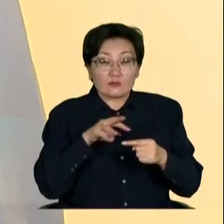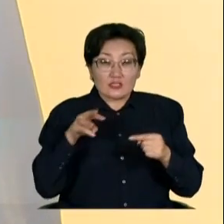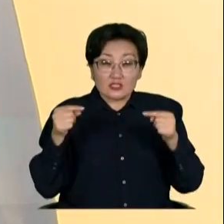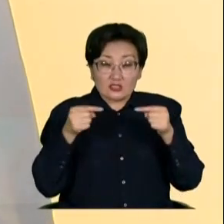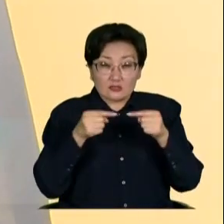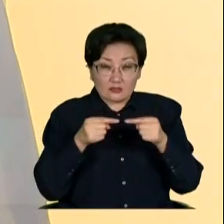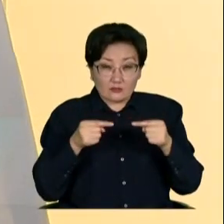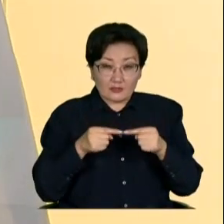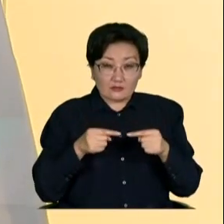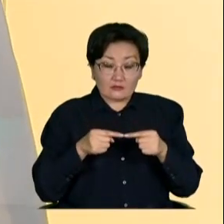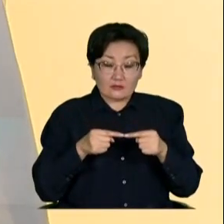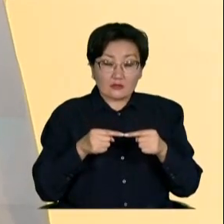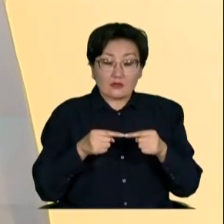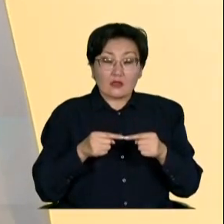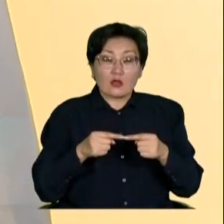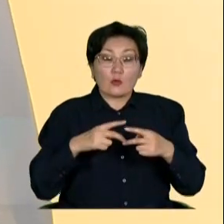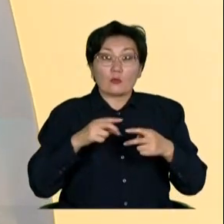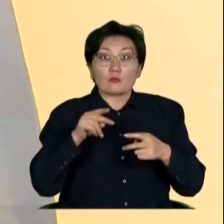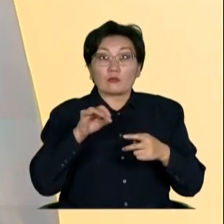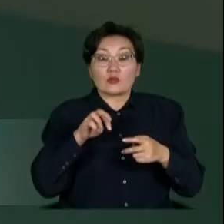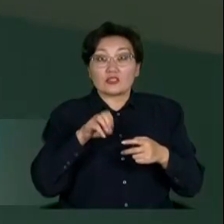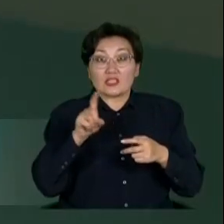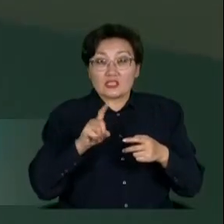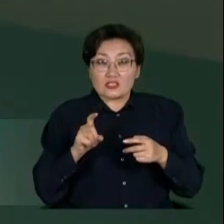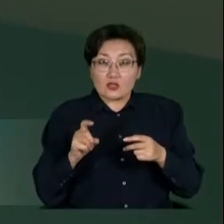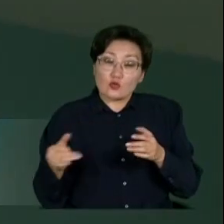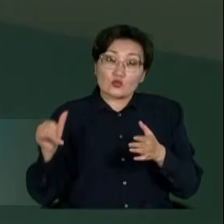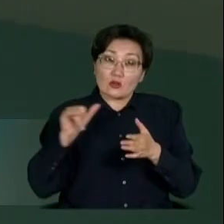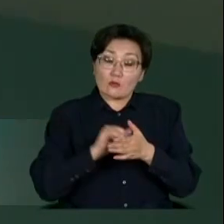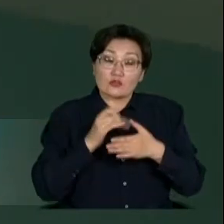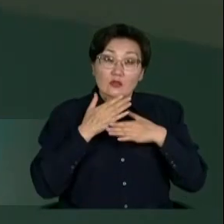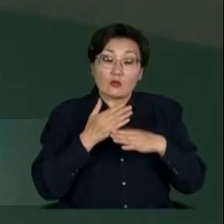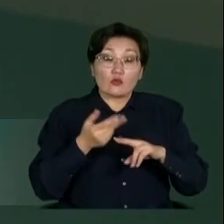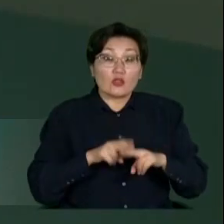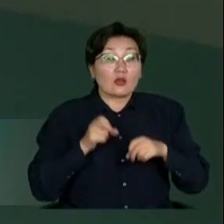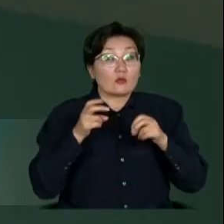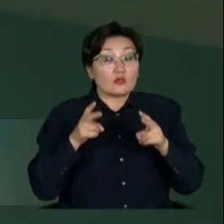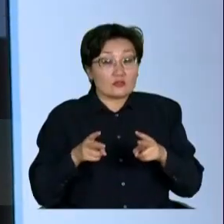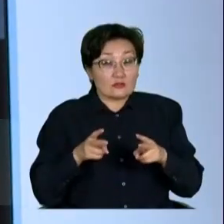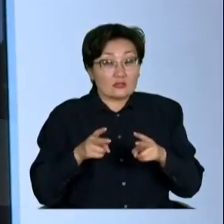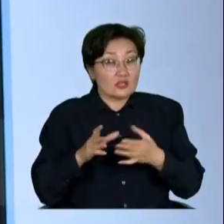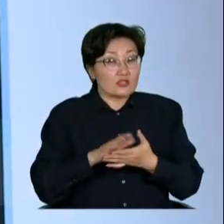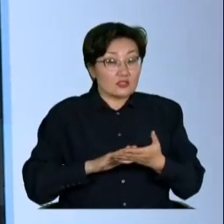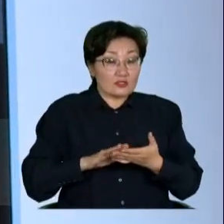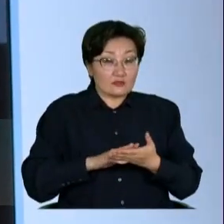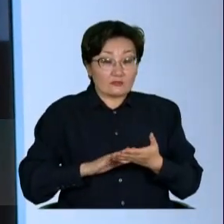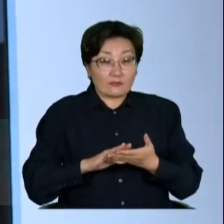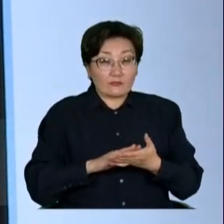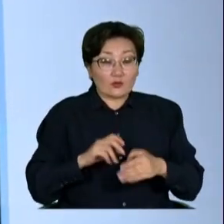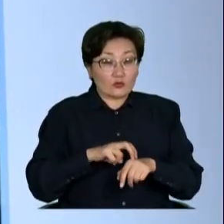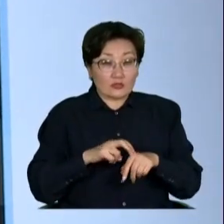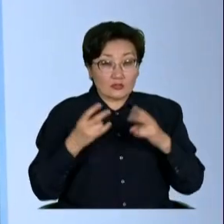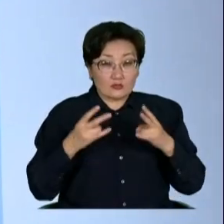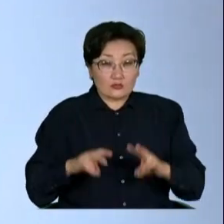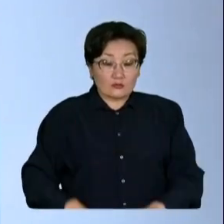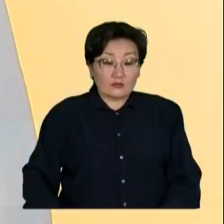дәлдікпен протезімізді дұрыс қойып шығуға көмектеседі. Бұның қауіпсіздігі ол жағынан ешқандай қорқудың керегі